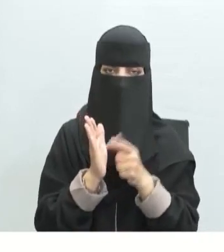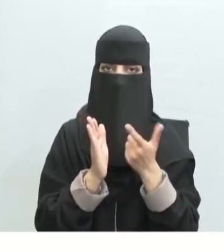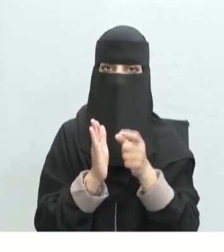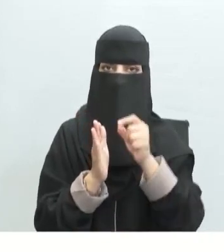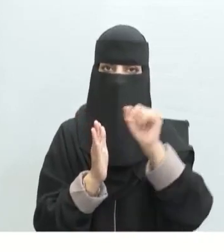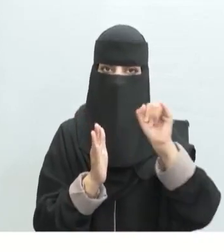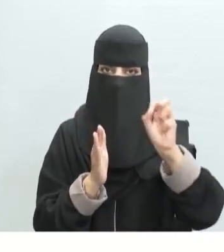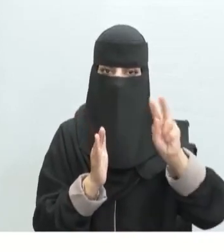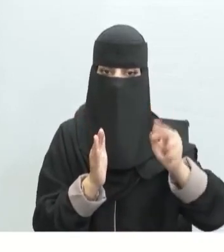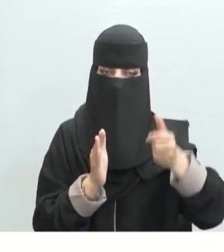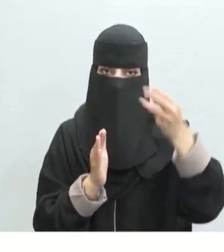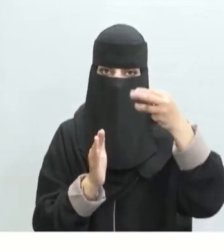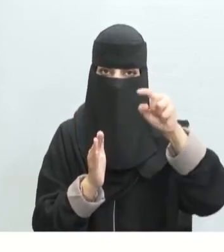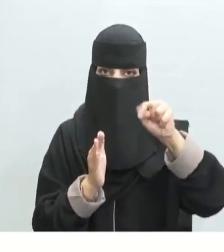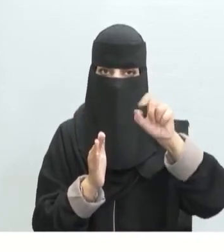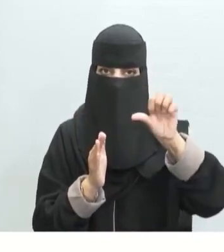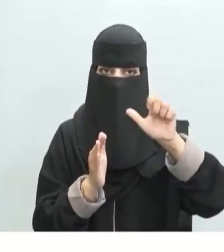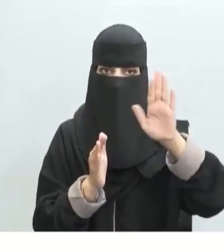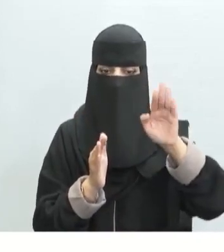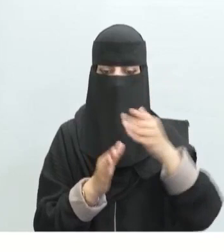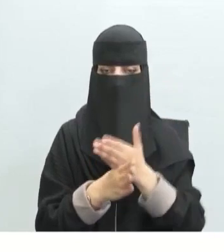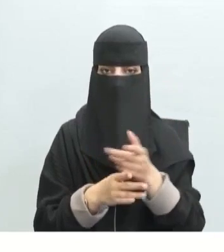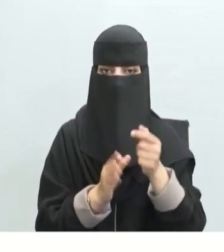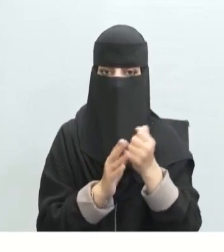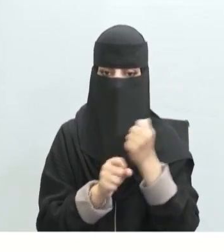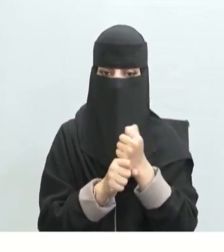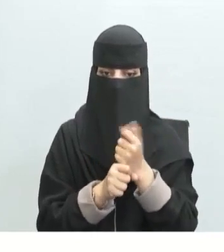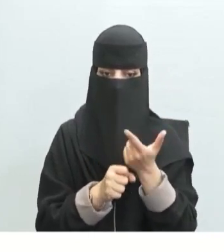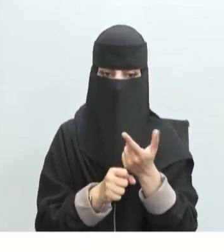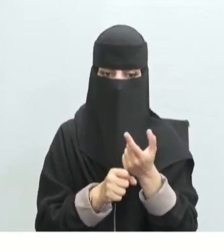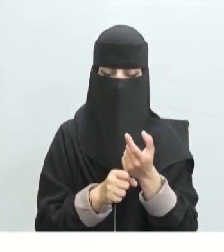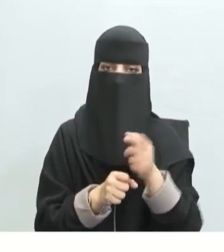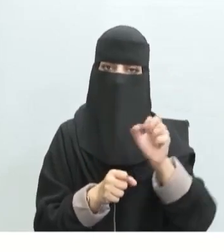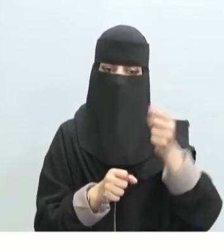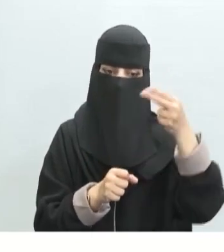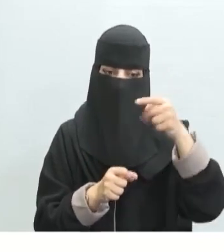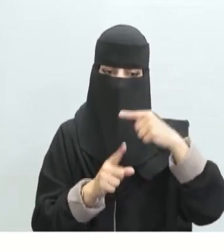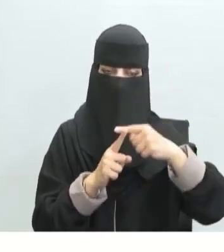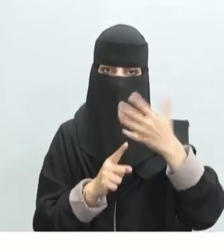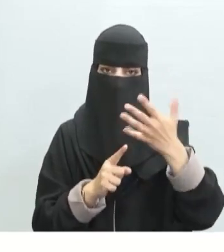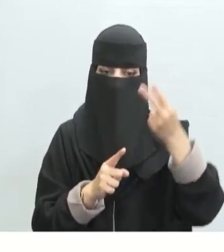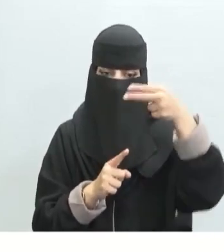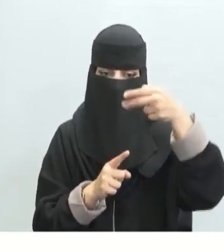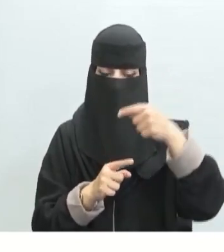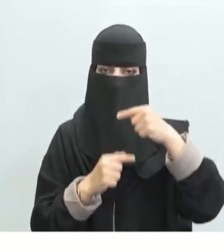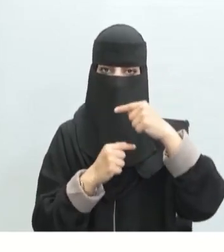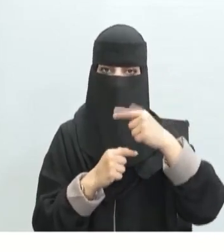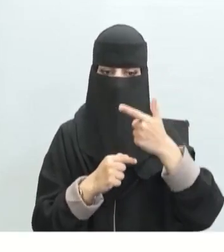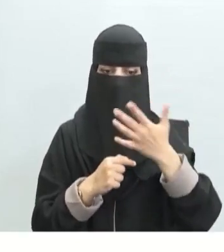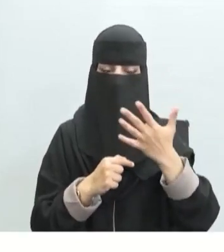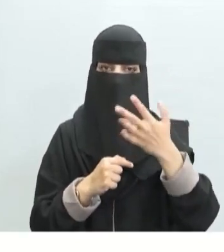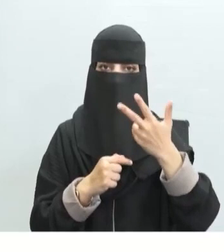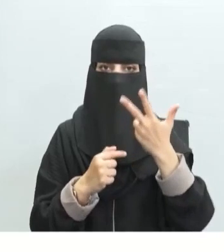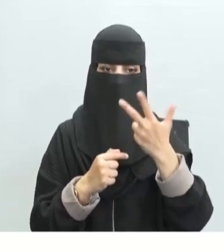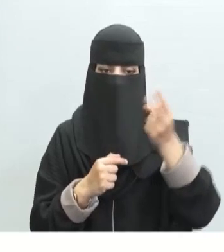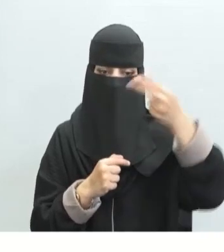يعتبر مثلث قائم الز زيه فاقول ان اي تربيع ا 5 تربيع يساوي 8 تربيع